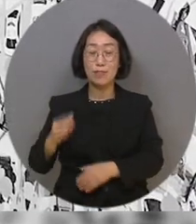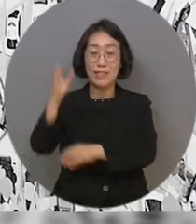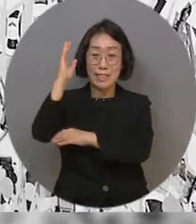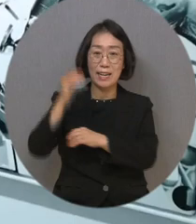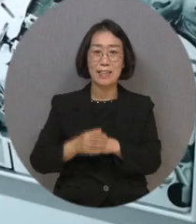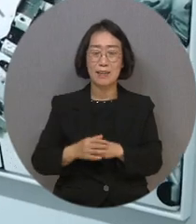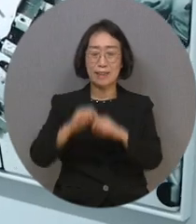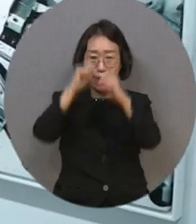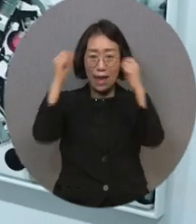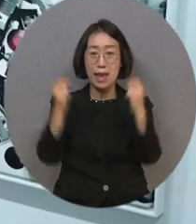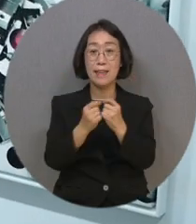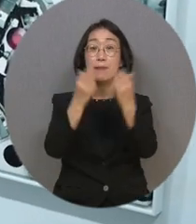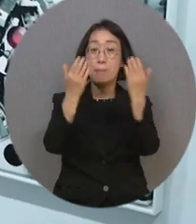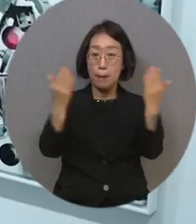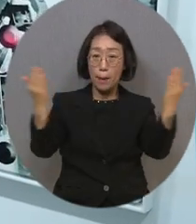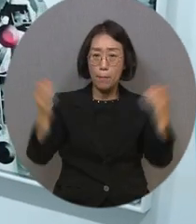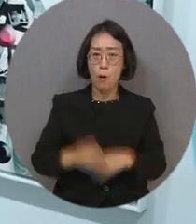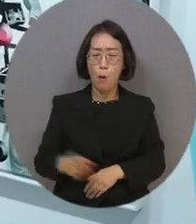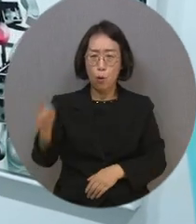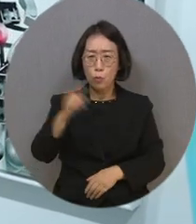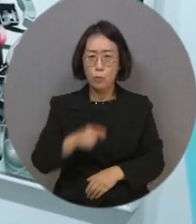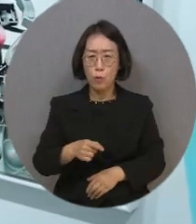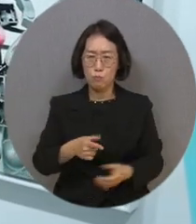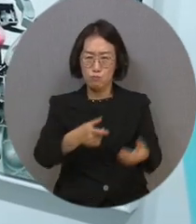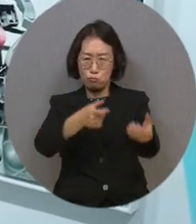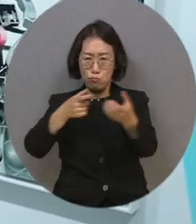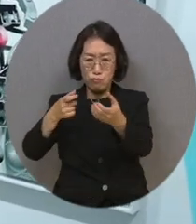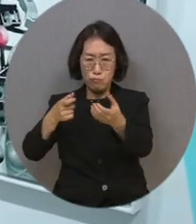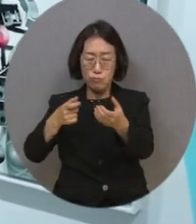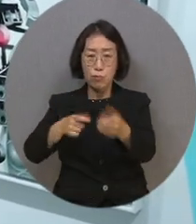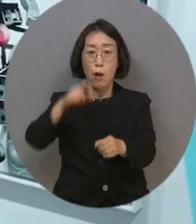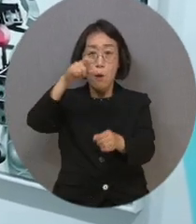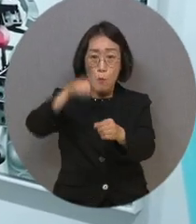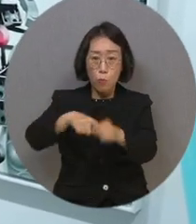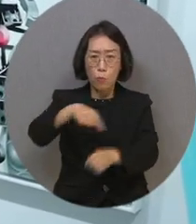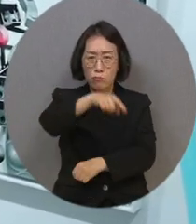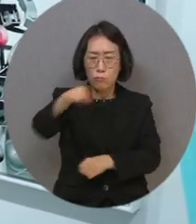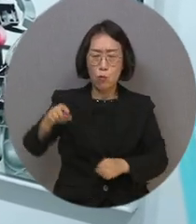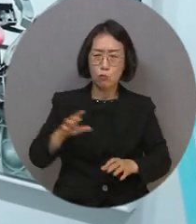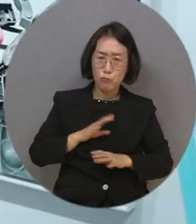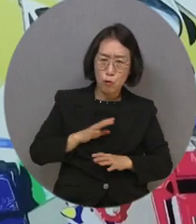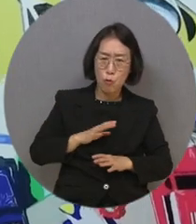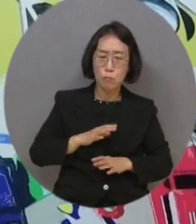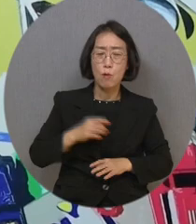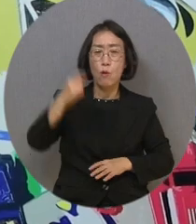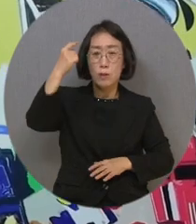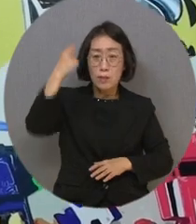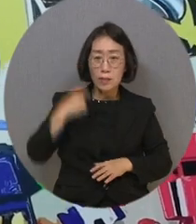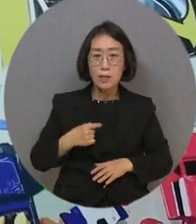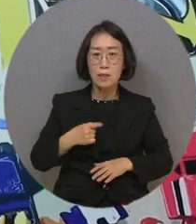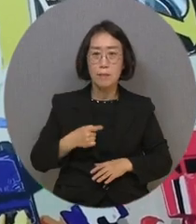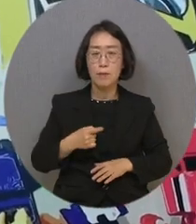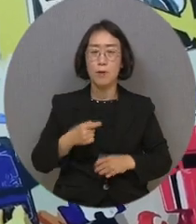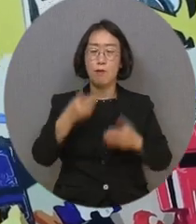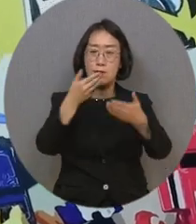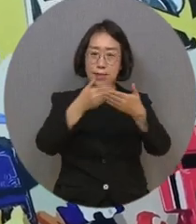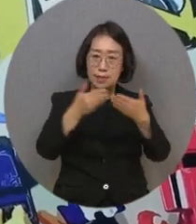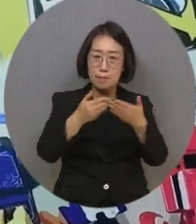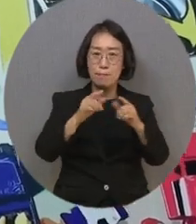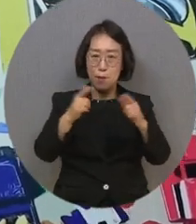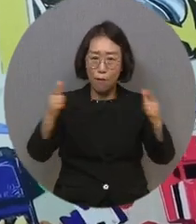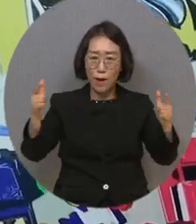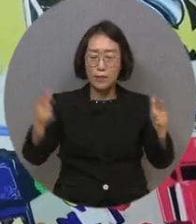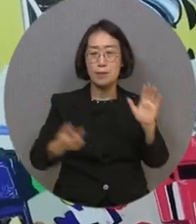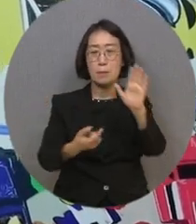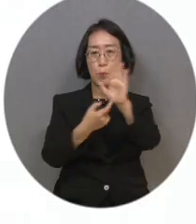열고 어떤 대상을 사냥한다는 의미에서 오는 두려움과 불안한 생각을 연출한 작품을 선보였습니다.